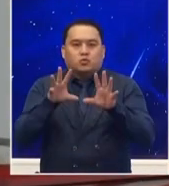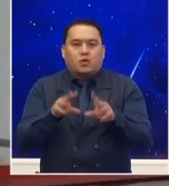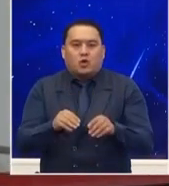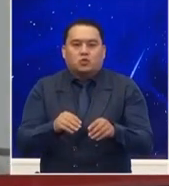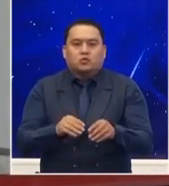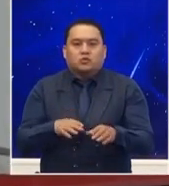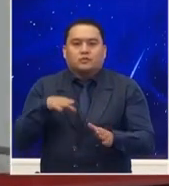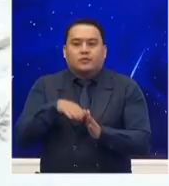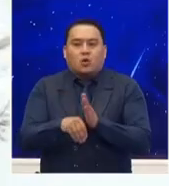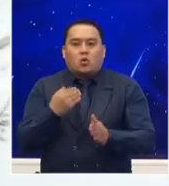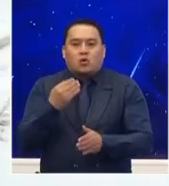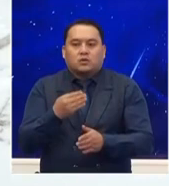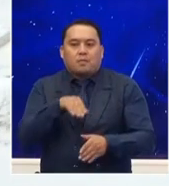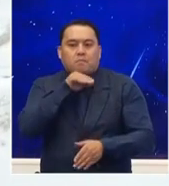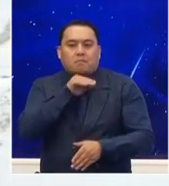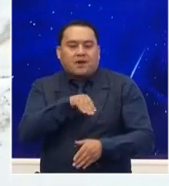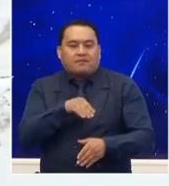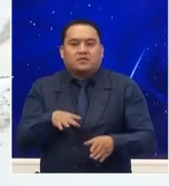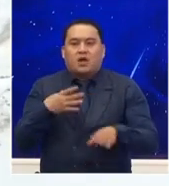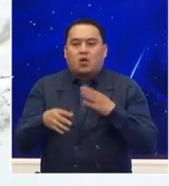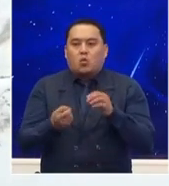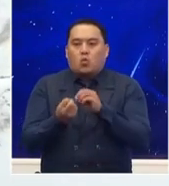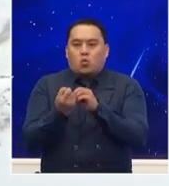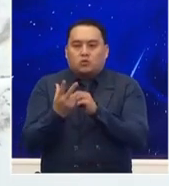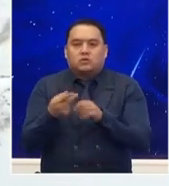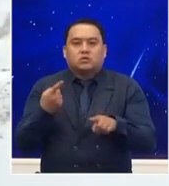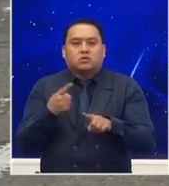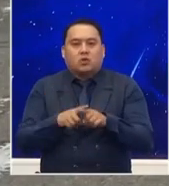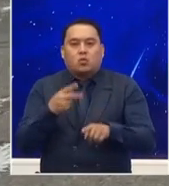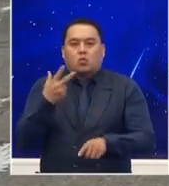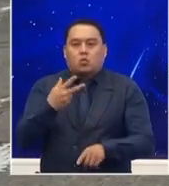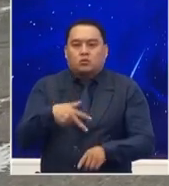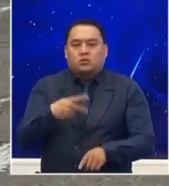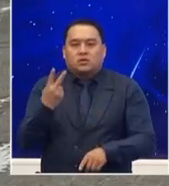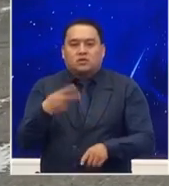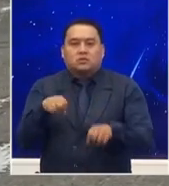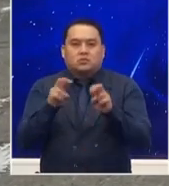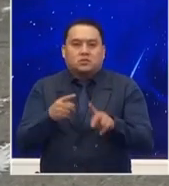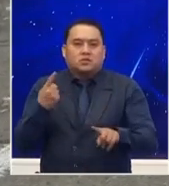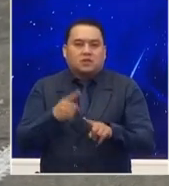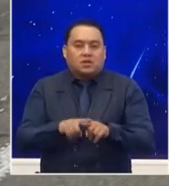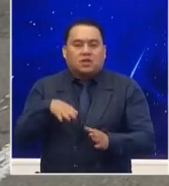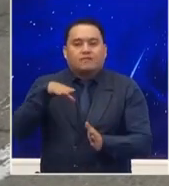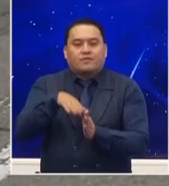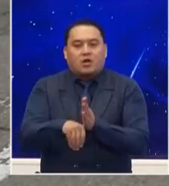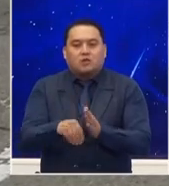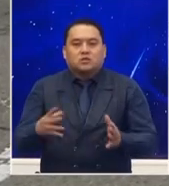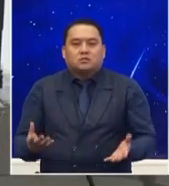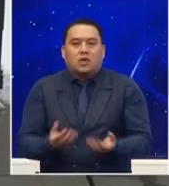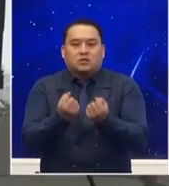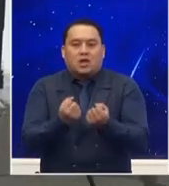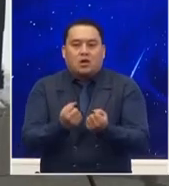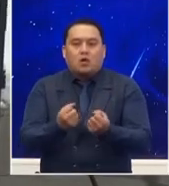құтқарушылары жүктемесінде. Кәсіби жаттығуға 13 техника мен 32 жеке құрам мүшесі жұмылдырылды. Құтқарушылар